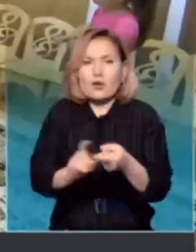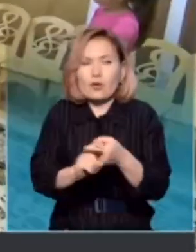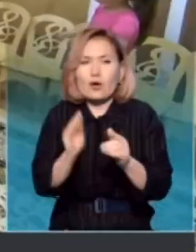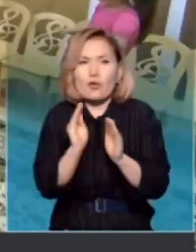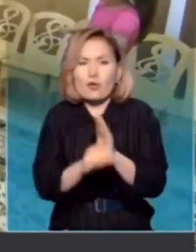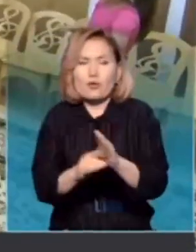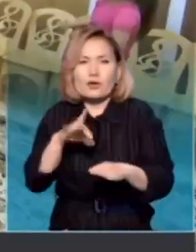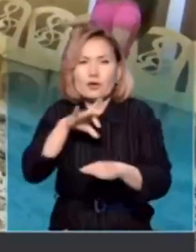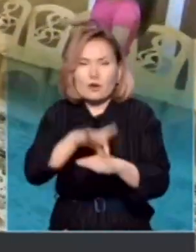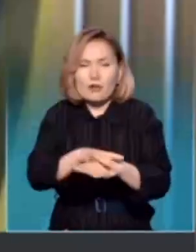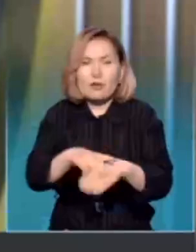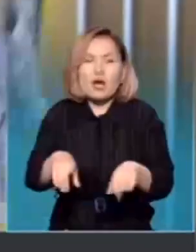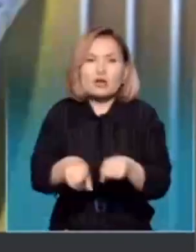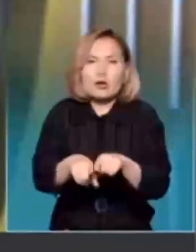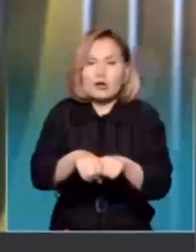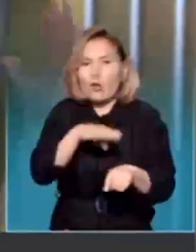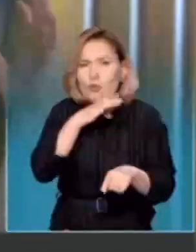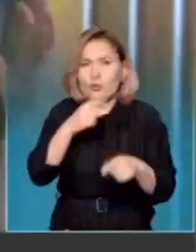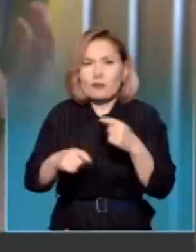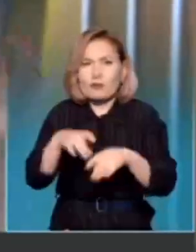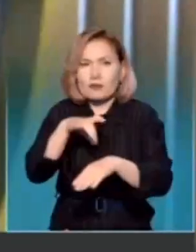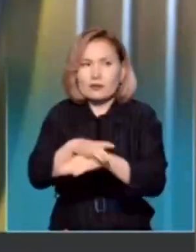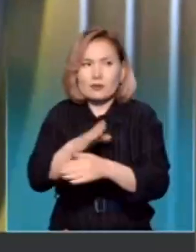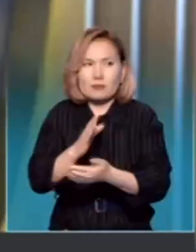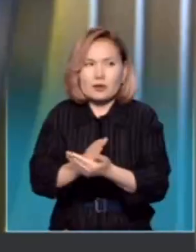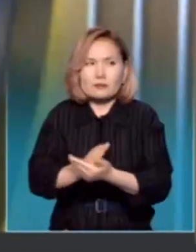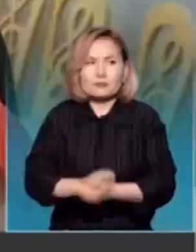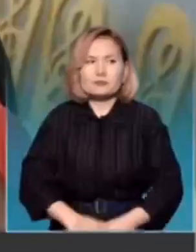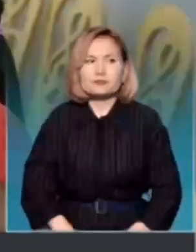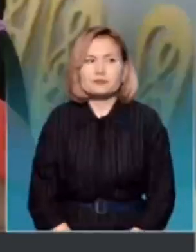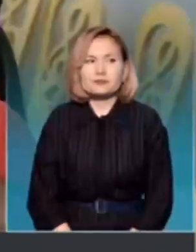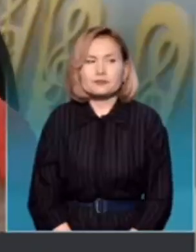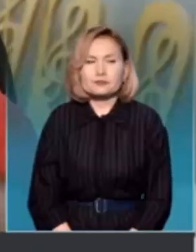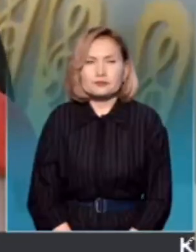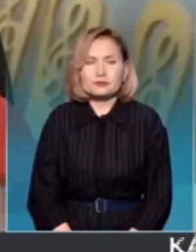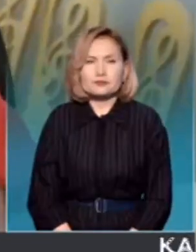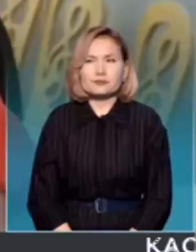тәуекелі бар екені белгілі болған деді министр.